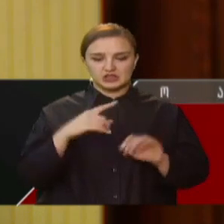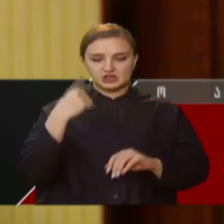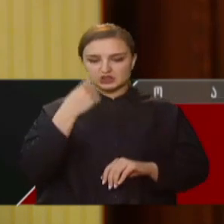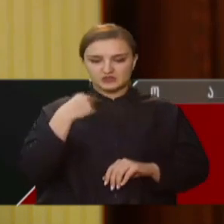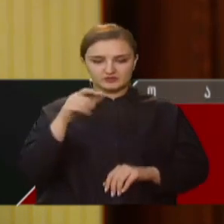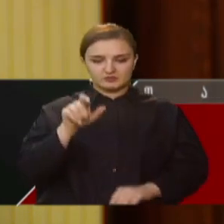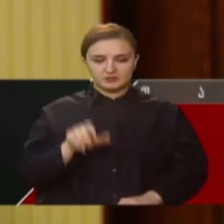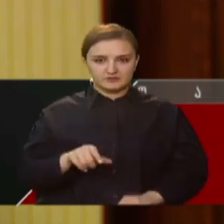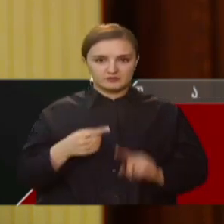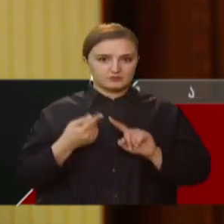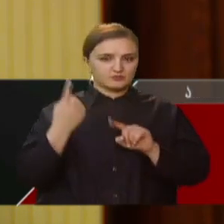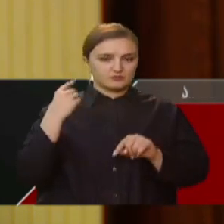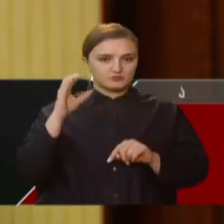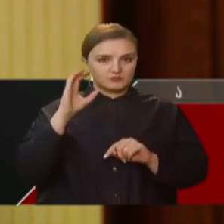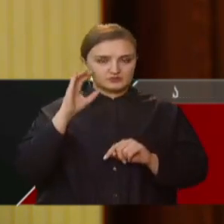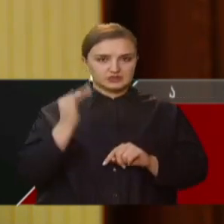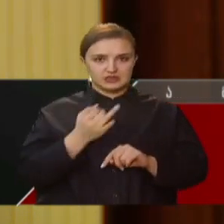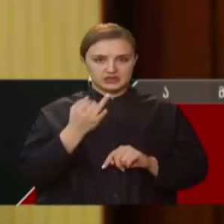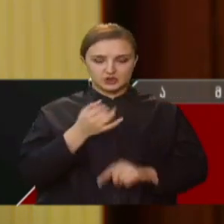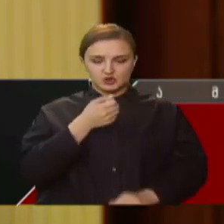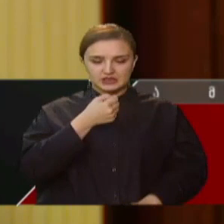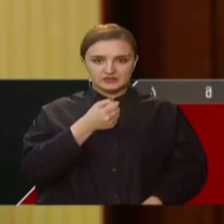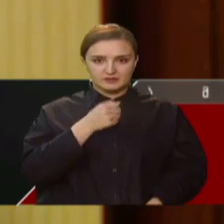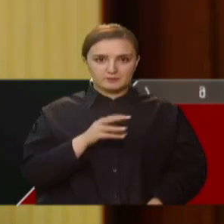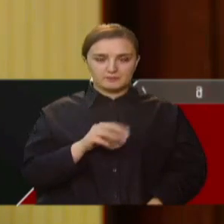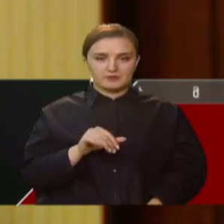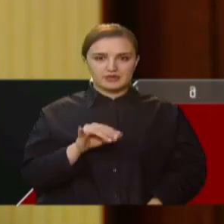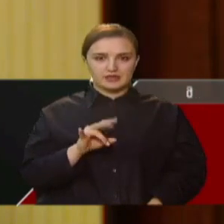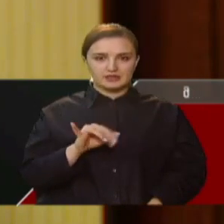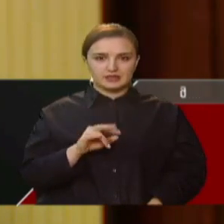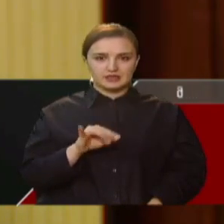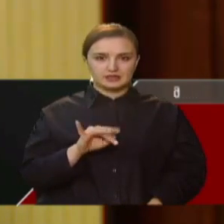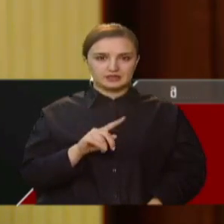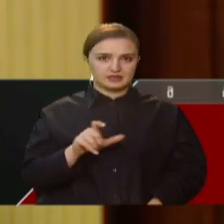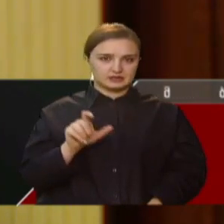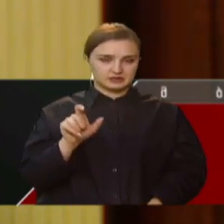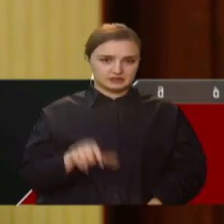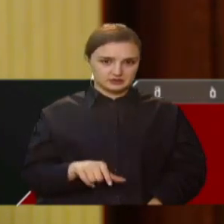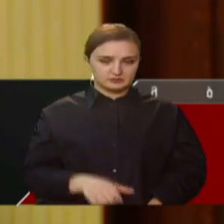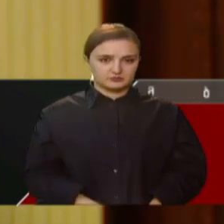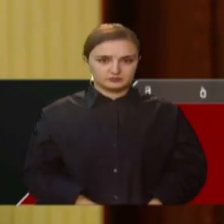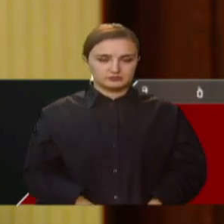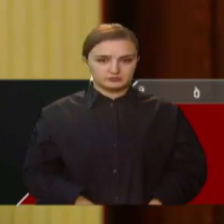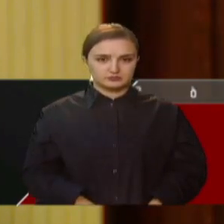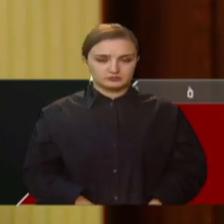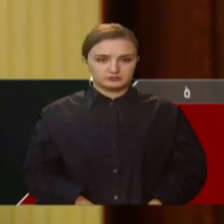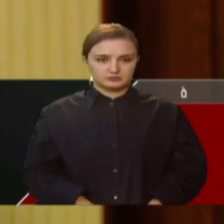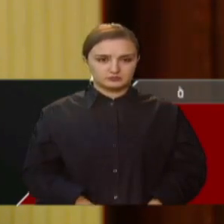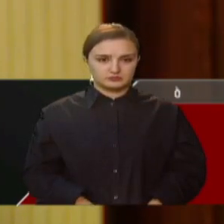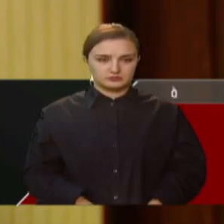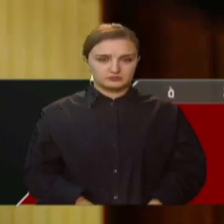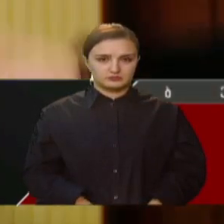Ამასთანაც მოვისმინე ძალიან საინტერესო ინტერვიუ მაია ნადირაძისა. Ანუ უფრო ძველი